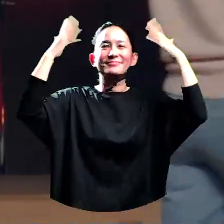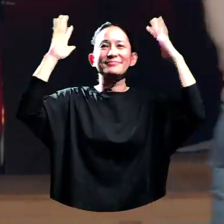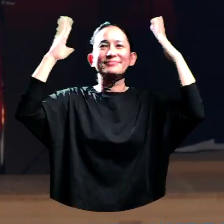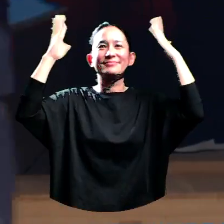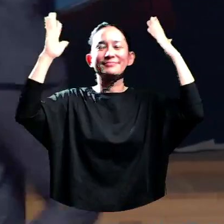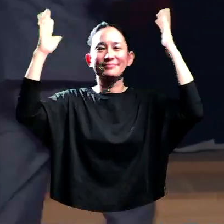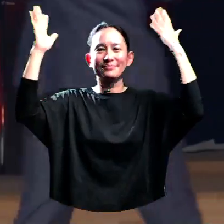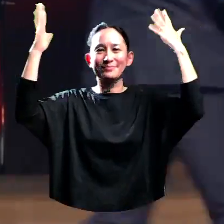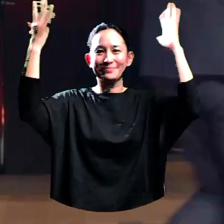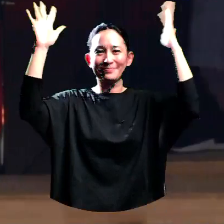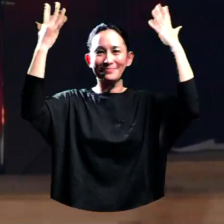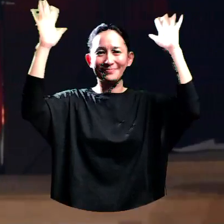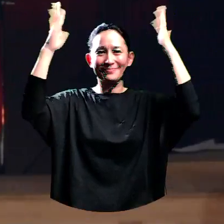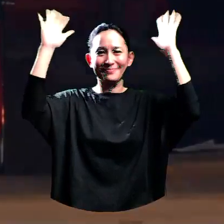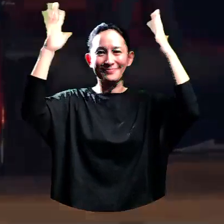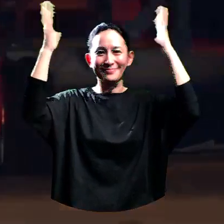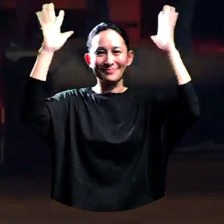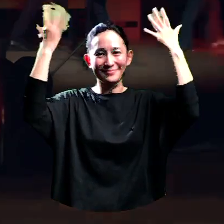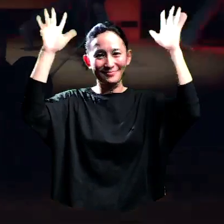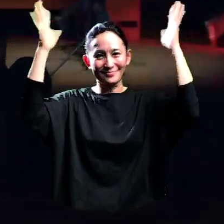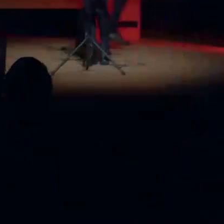risen indeed.